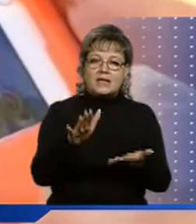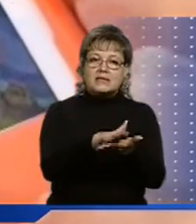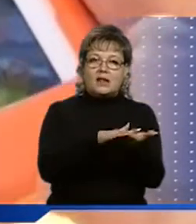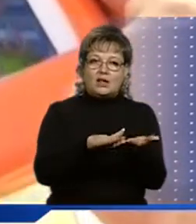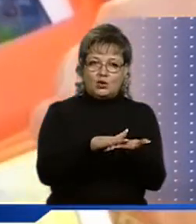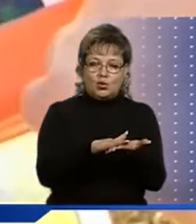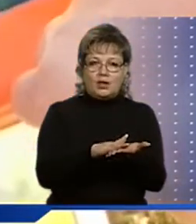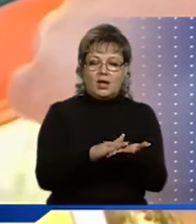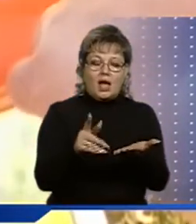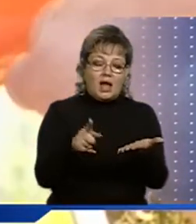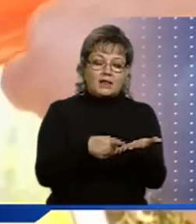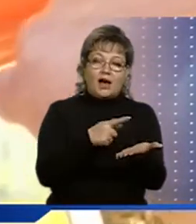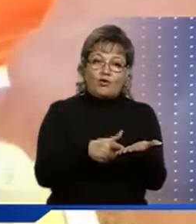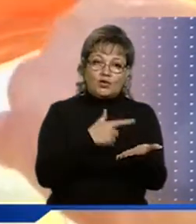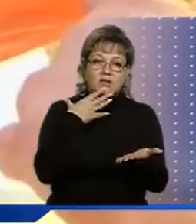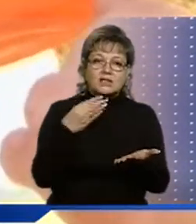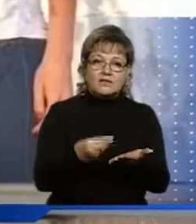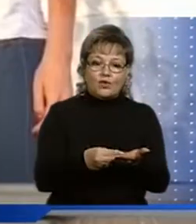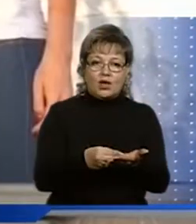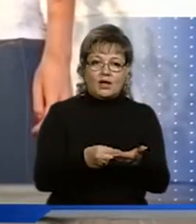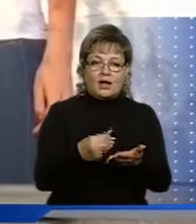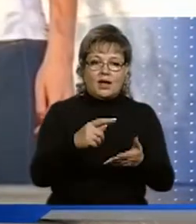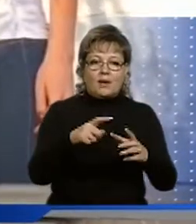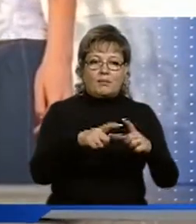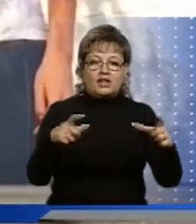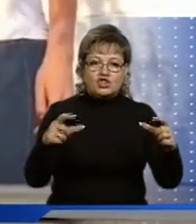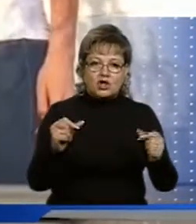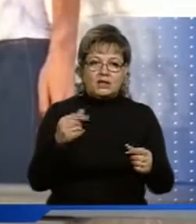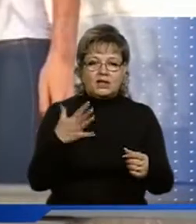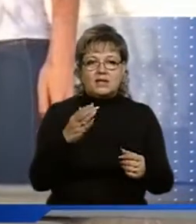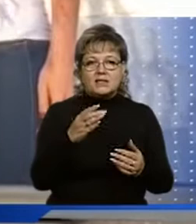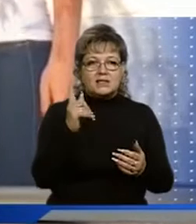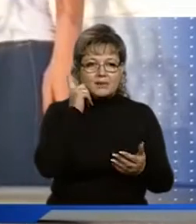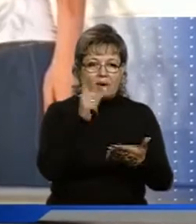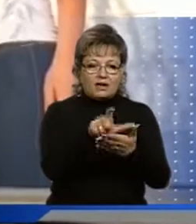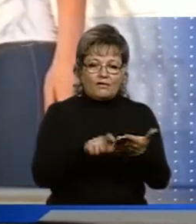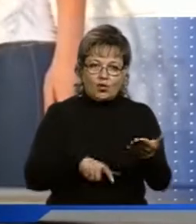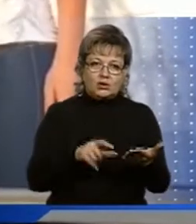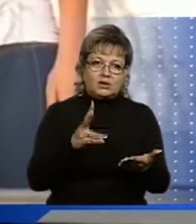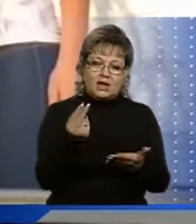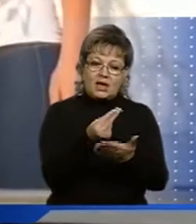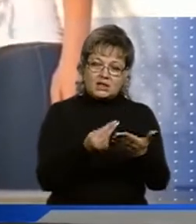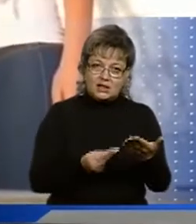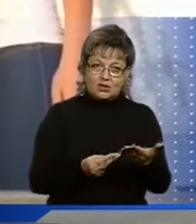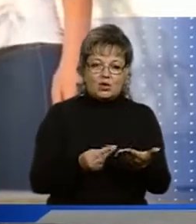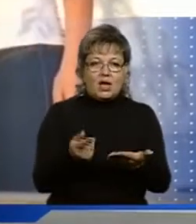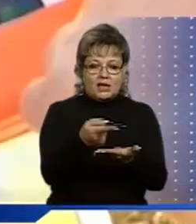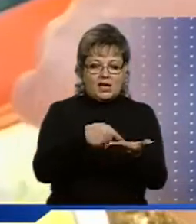ладони. Наводите свой планшет или смартфон на картинку, и на экране